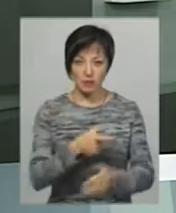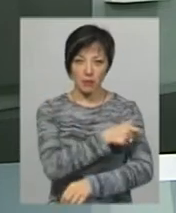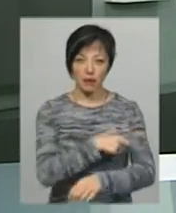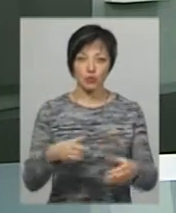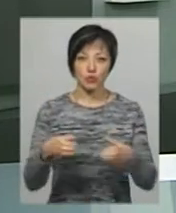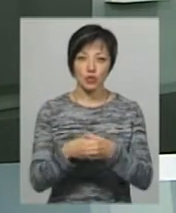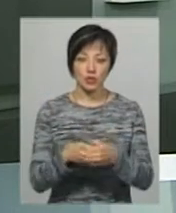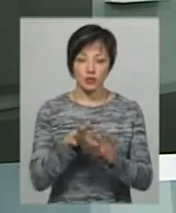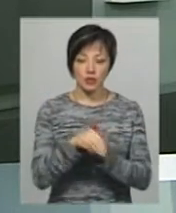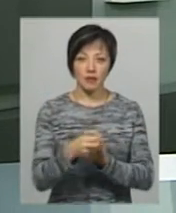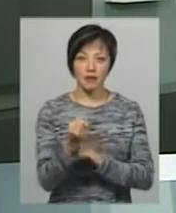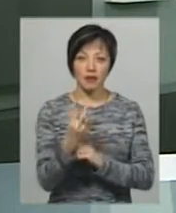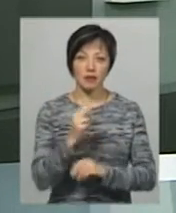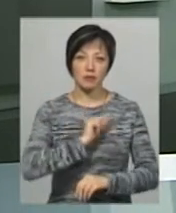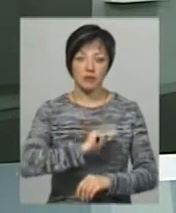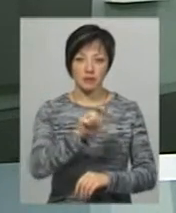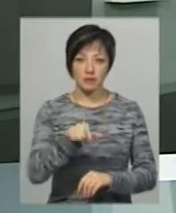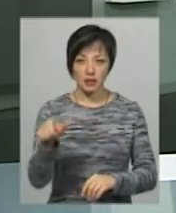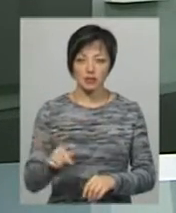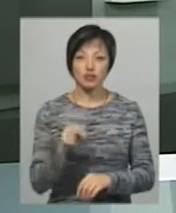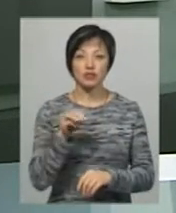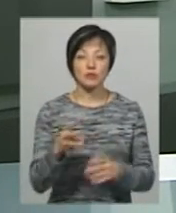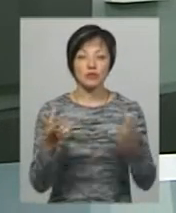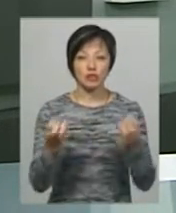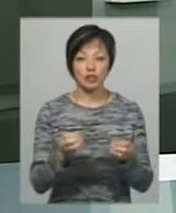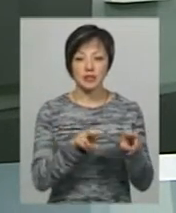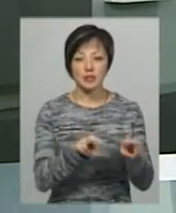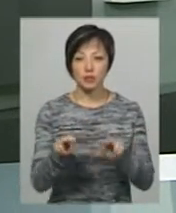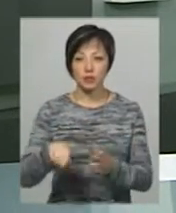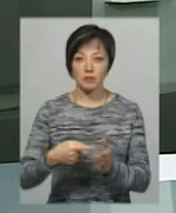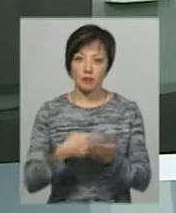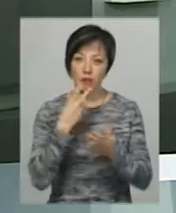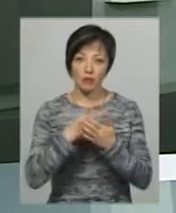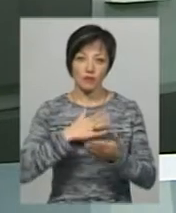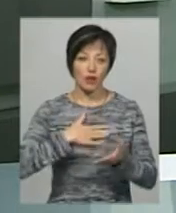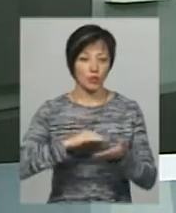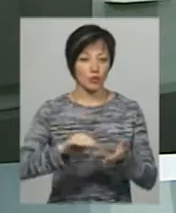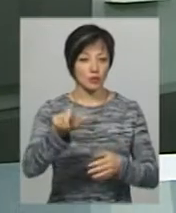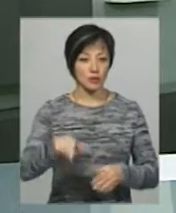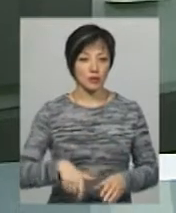дружина, у штаті якої 12 осіб, і за чим ще слідкує у місті, бачив Михайло Жила.